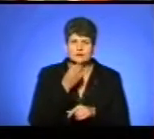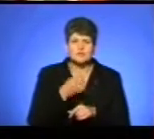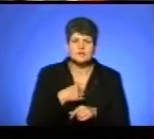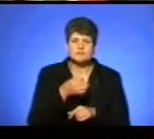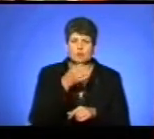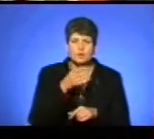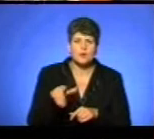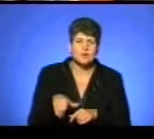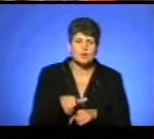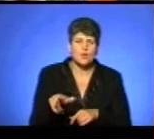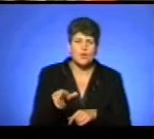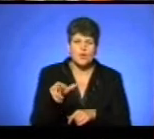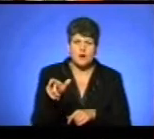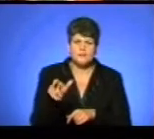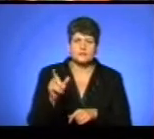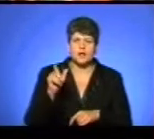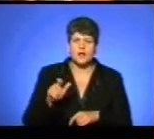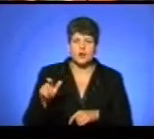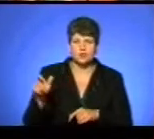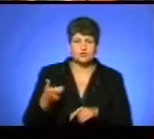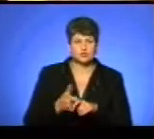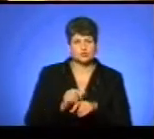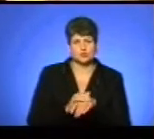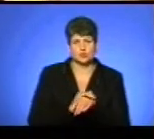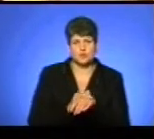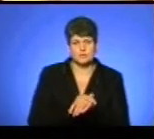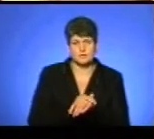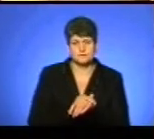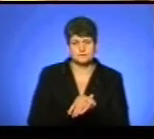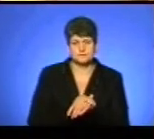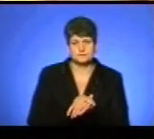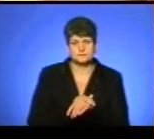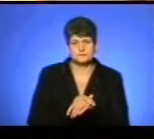сподобалася дорога, а люди дуже добрі.